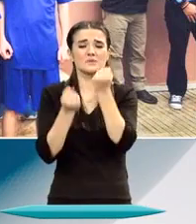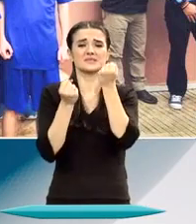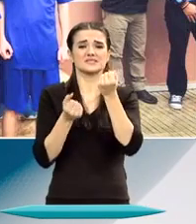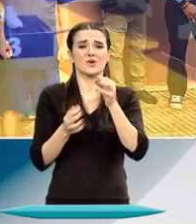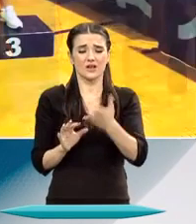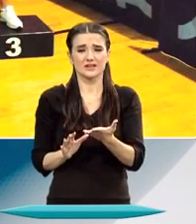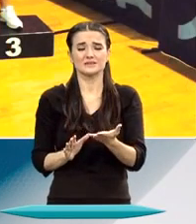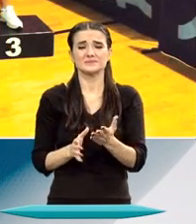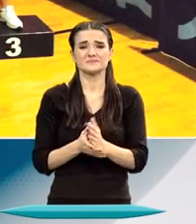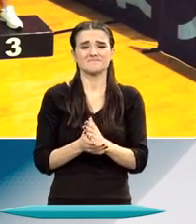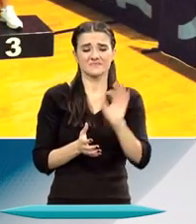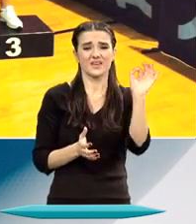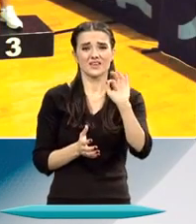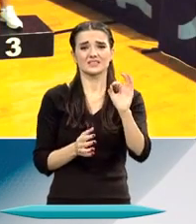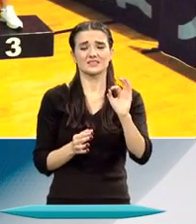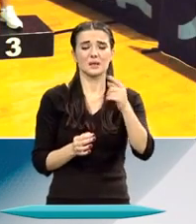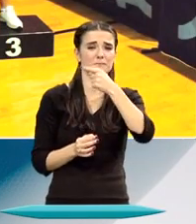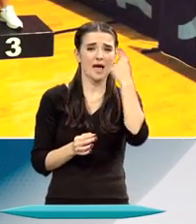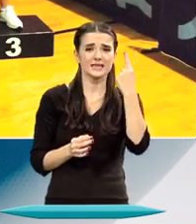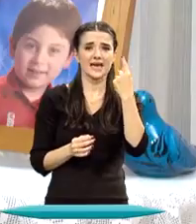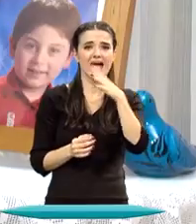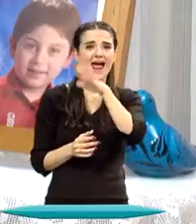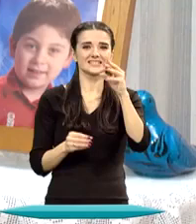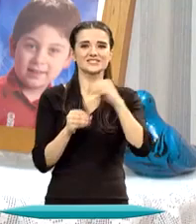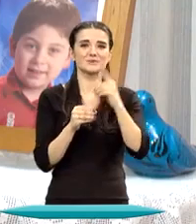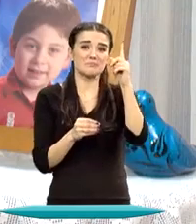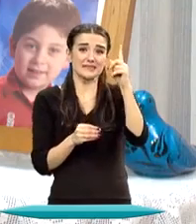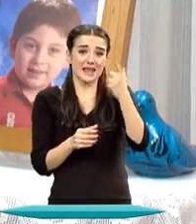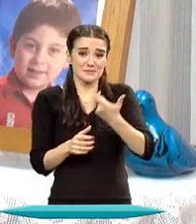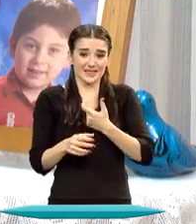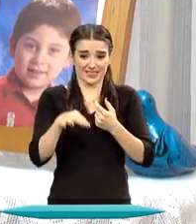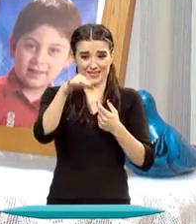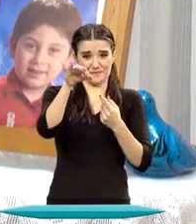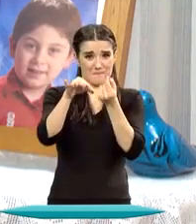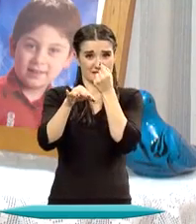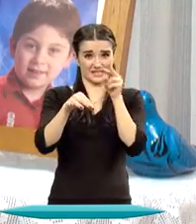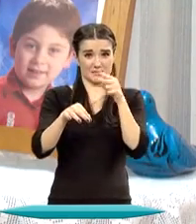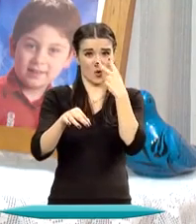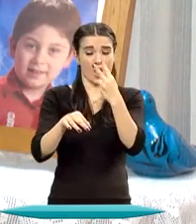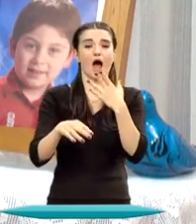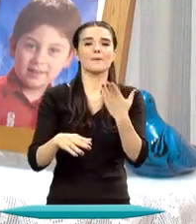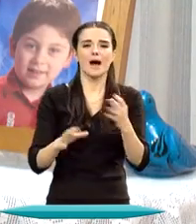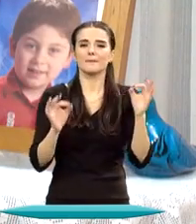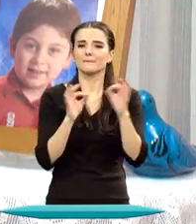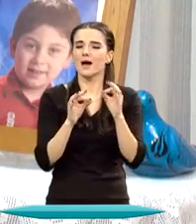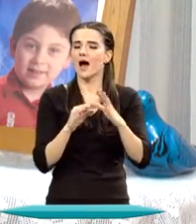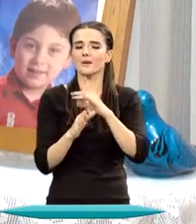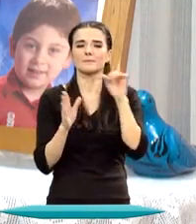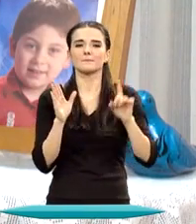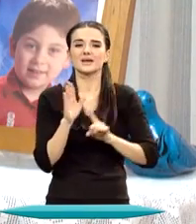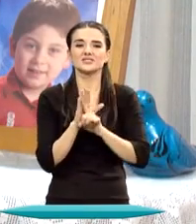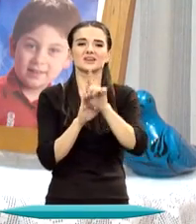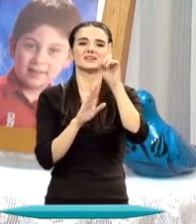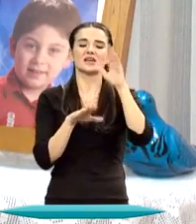öyle söyleyeyim. Baha bence hayatı kazanıyor. Evet, belki herkes için bir tanecik madalya ama Baha yapamayacağı şeyleri yapıp